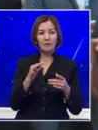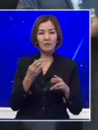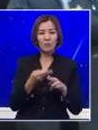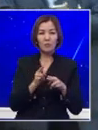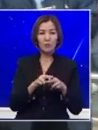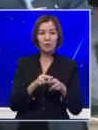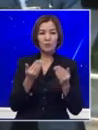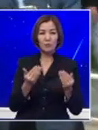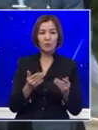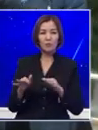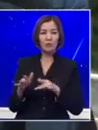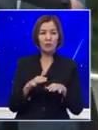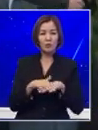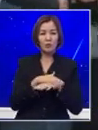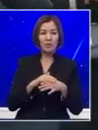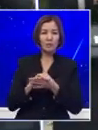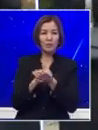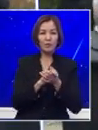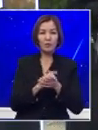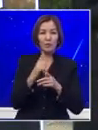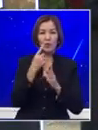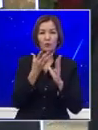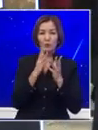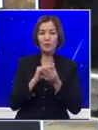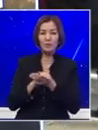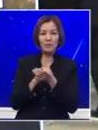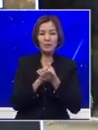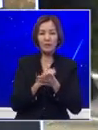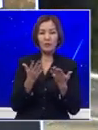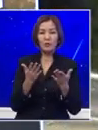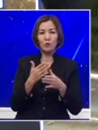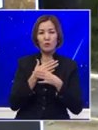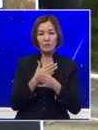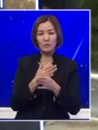жерде отырған елді біріктіруге, ұйыстыруға, ынтымақтастыруға